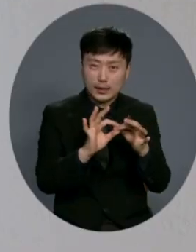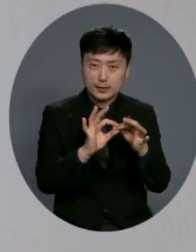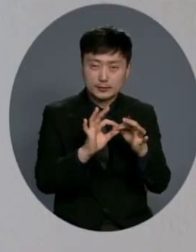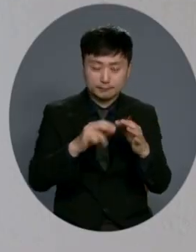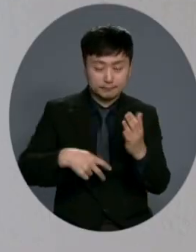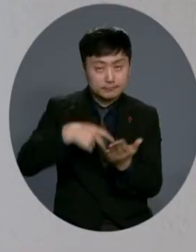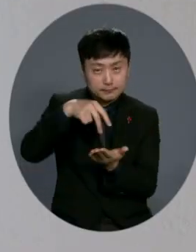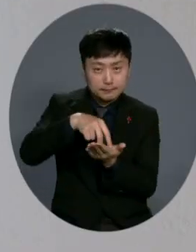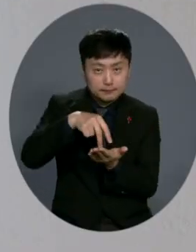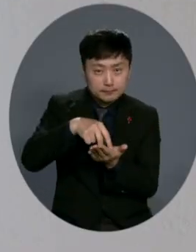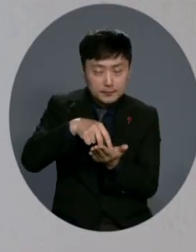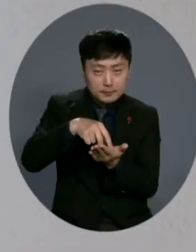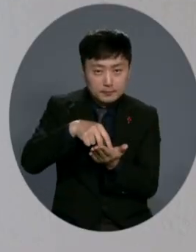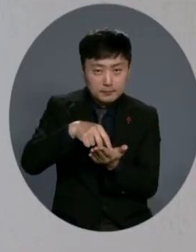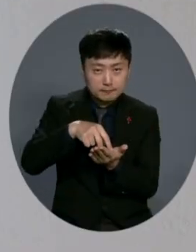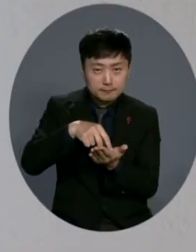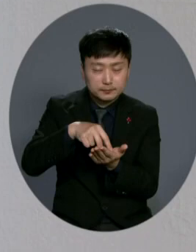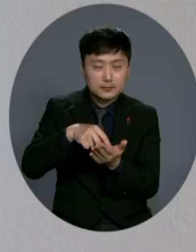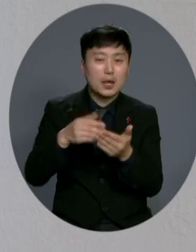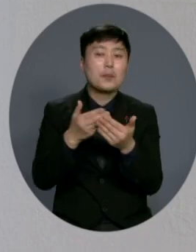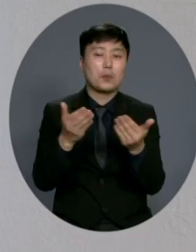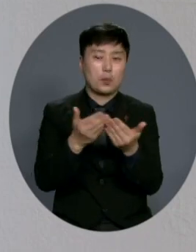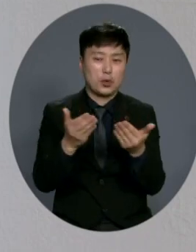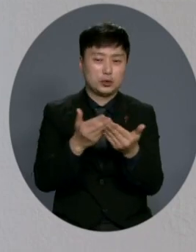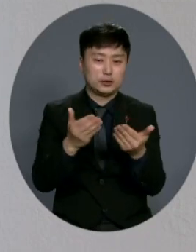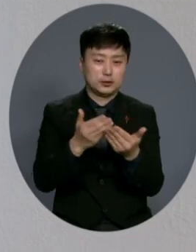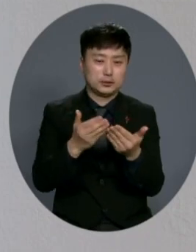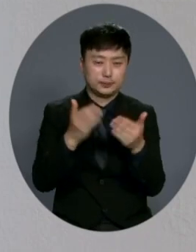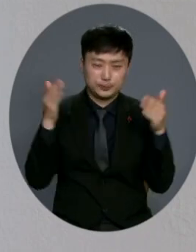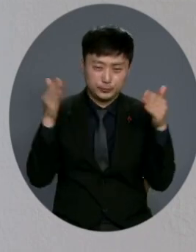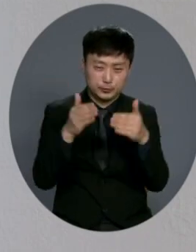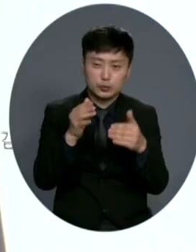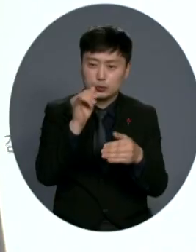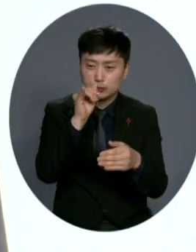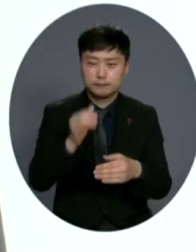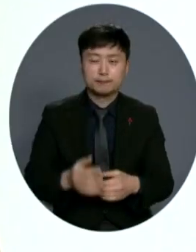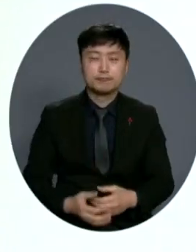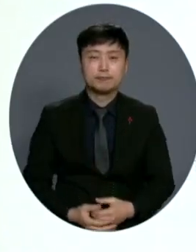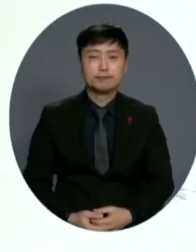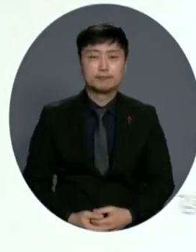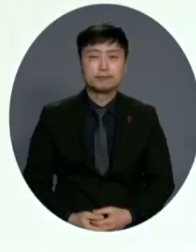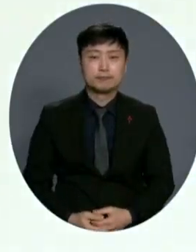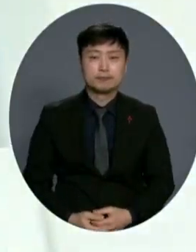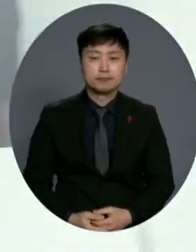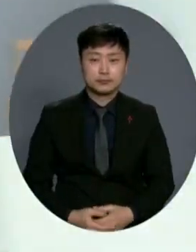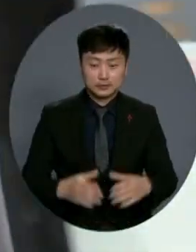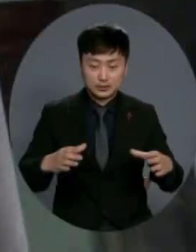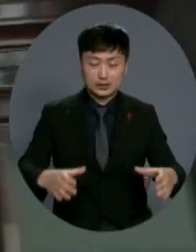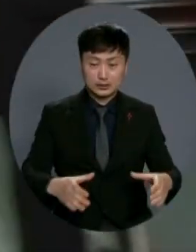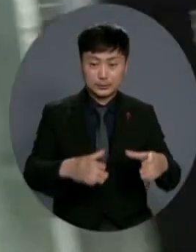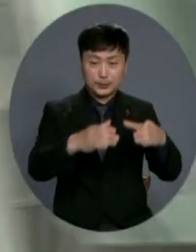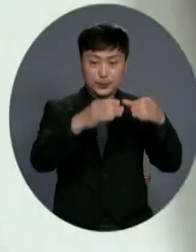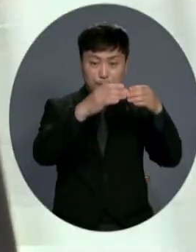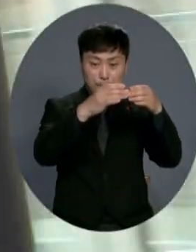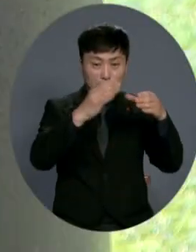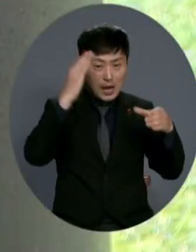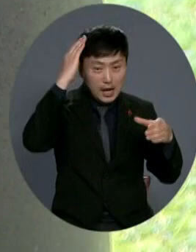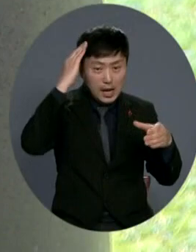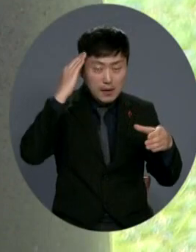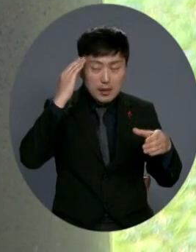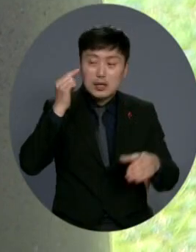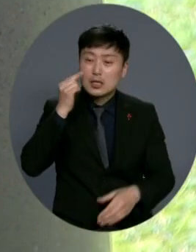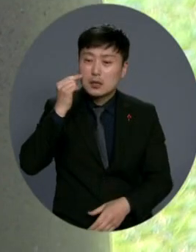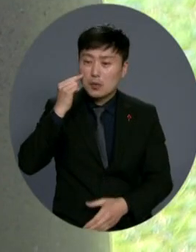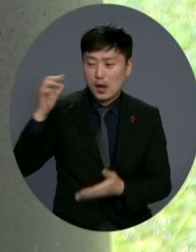관점으로 재해석한 평면 회화 작품들도 눈길을 끕니다. 원형 모양의 검은 탑은